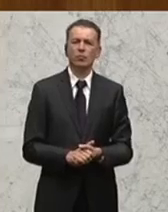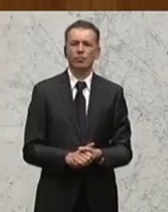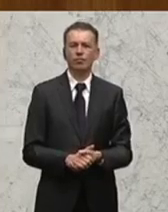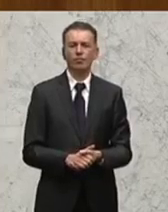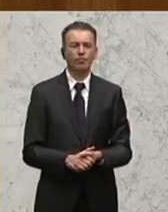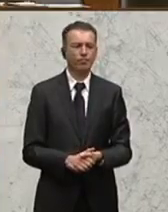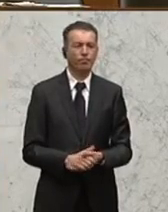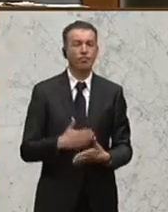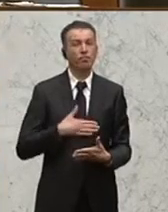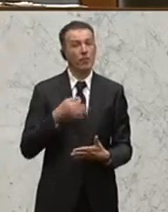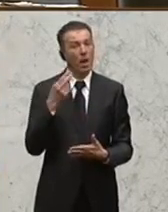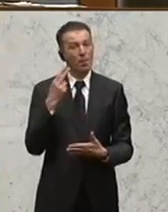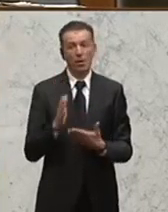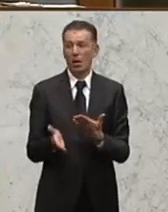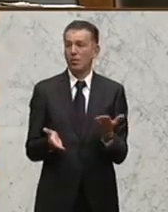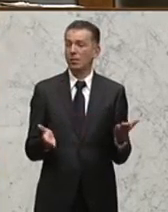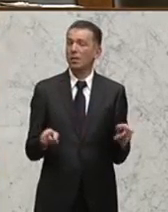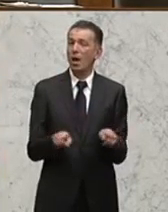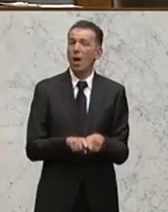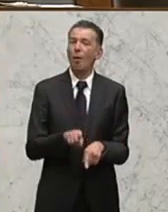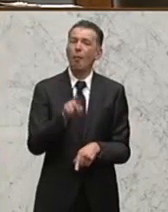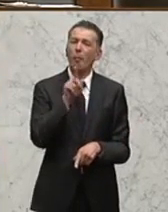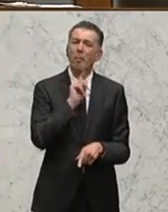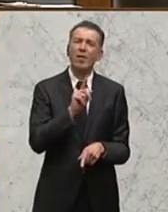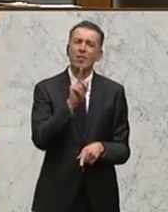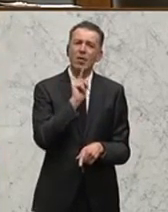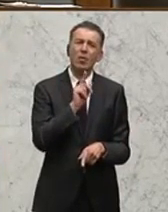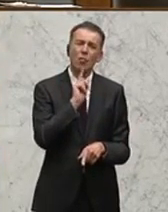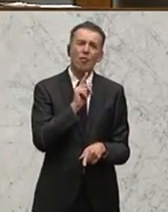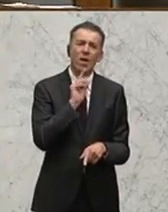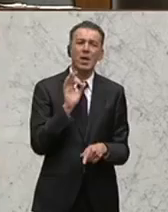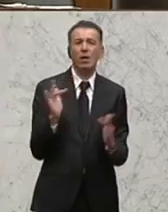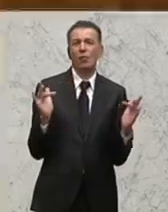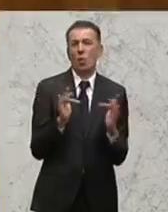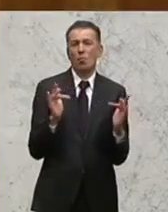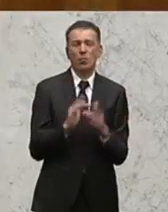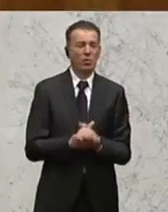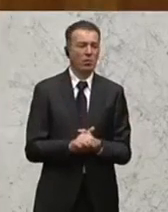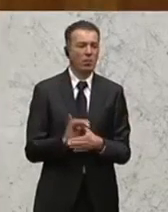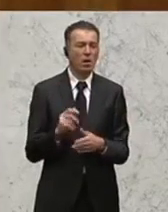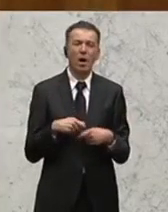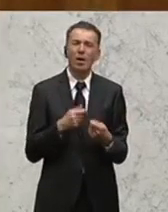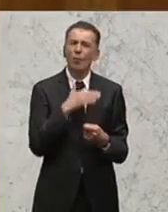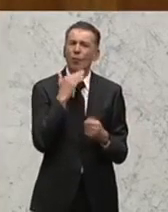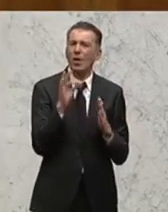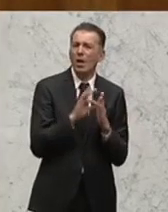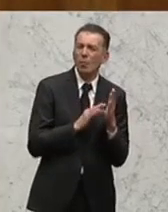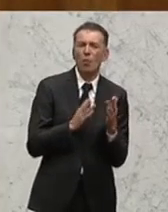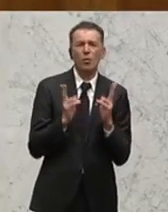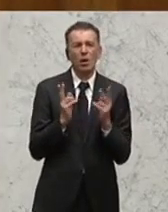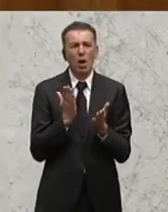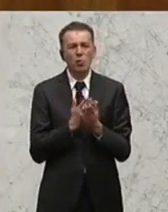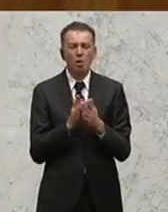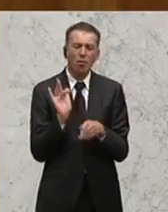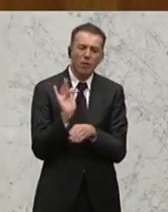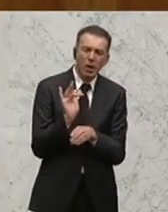Das, meine Damen und Herren, ist auch ein bisschen zu wenig für eine Opposition. Ja, es gibt viele Punkte, die kann man durchaus